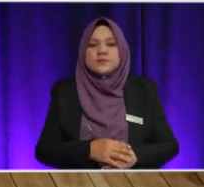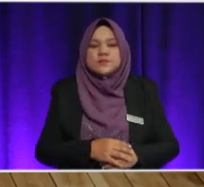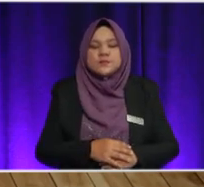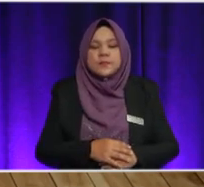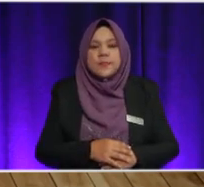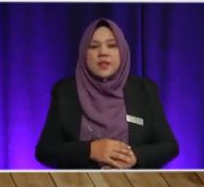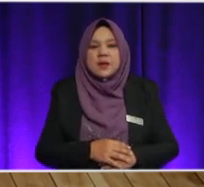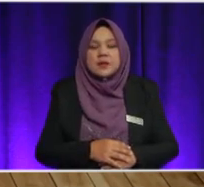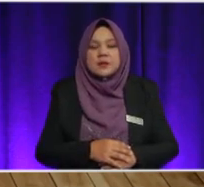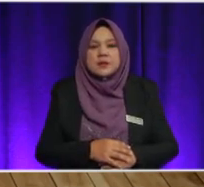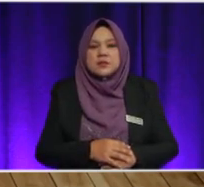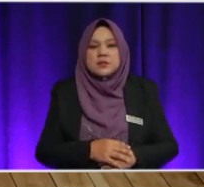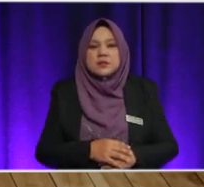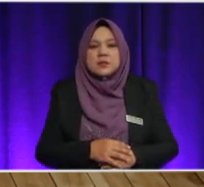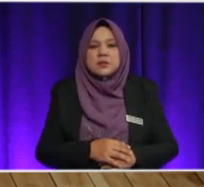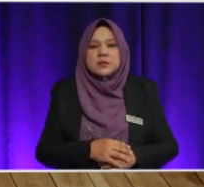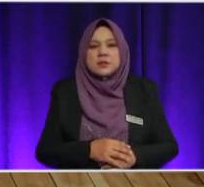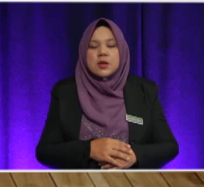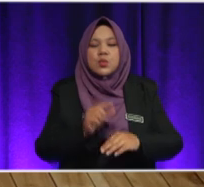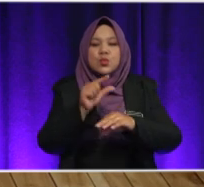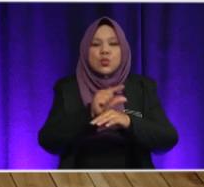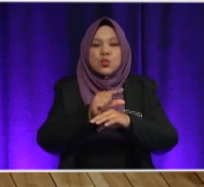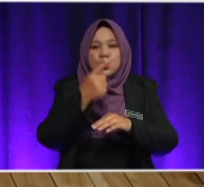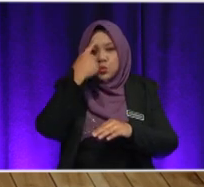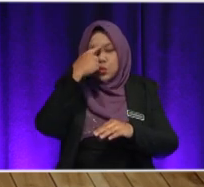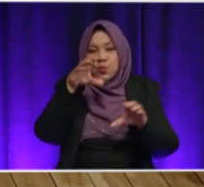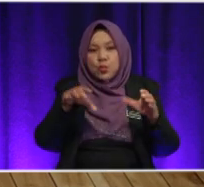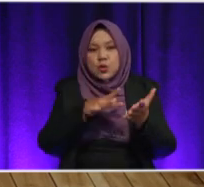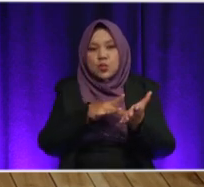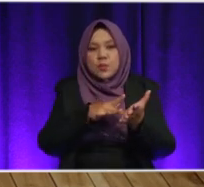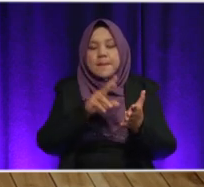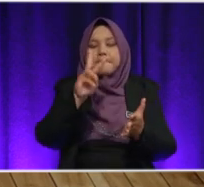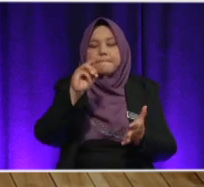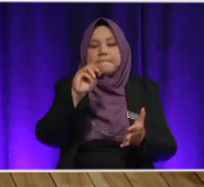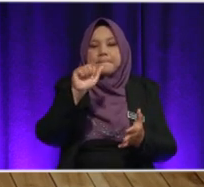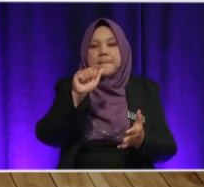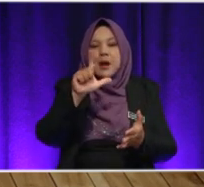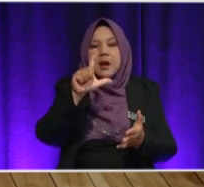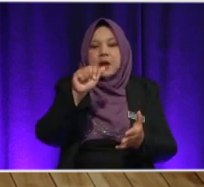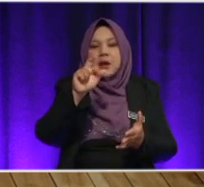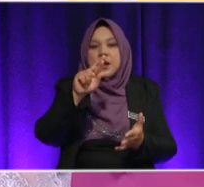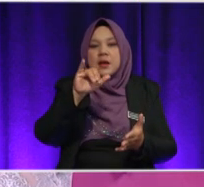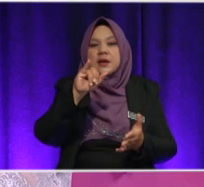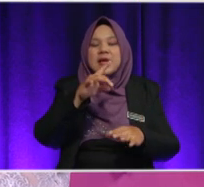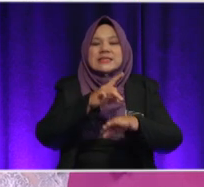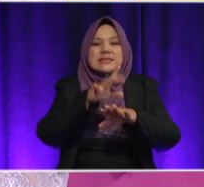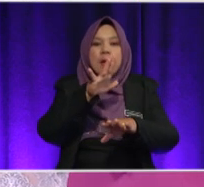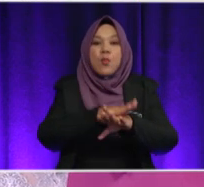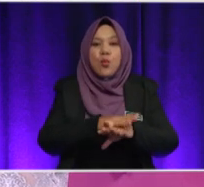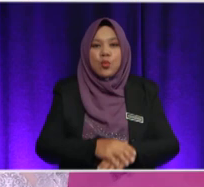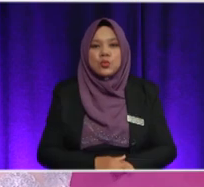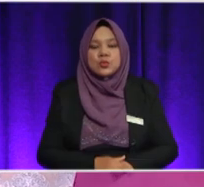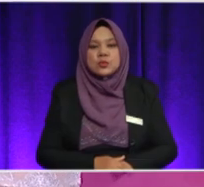spesies digunakan untuk membuat banyak Obat penyakit malaria malaria dijangkiti melihat